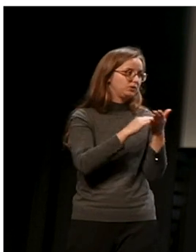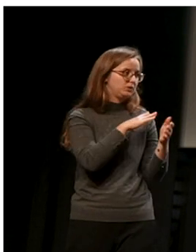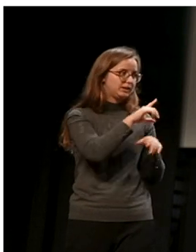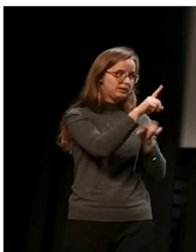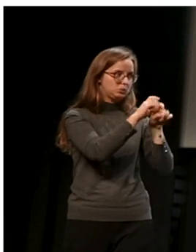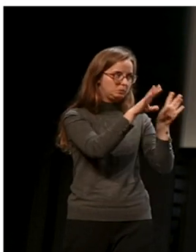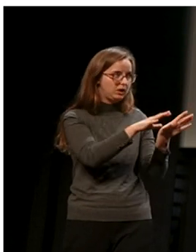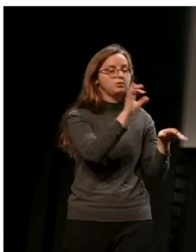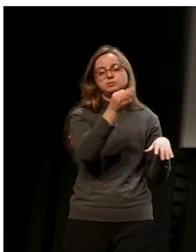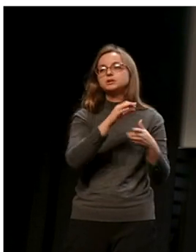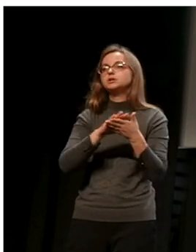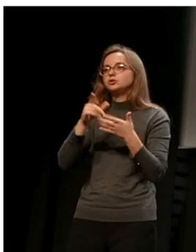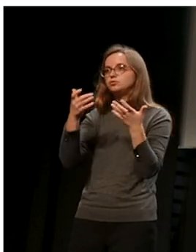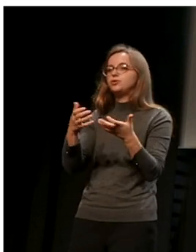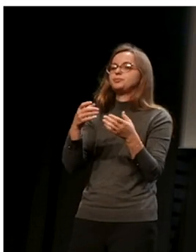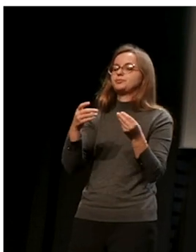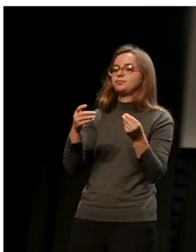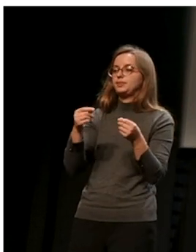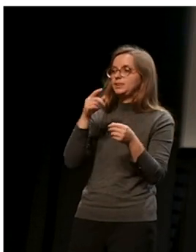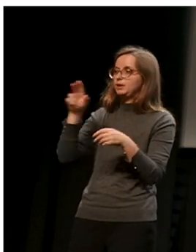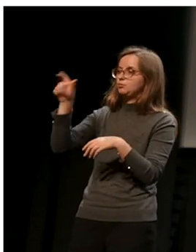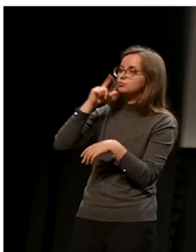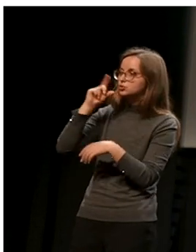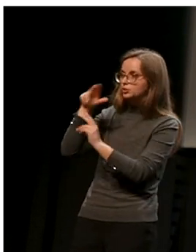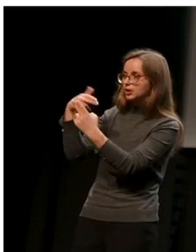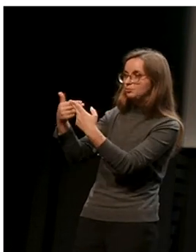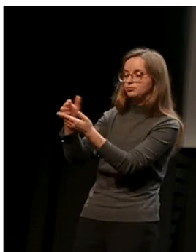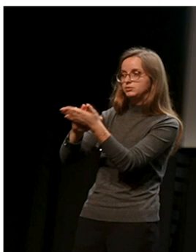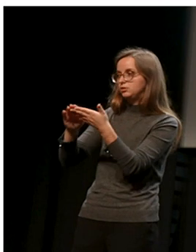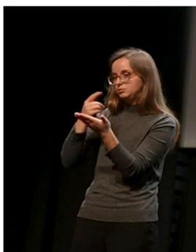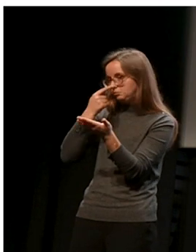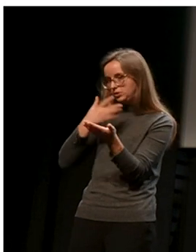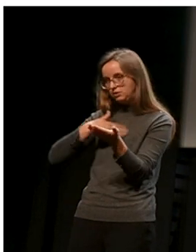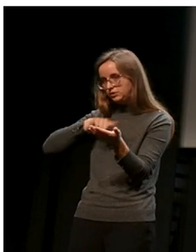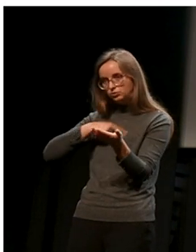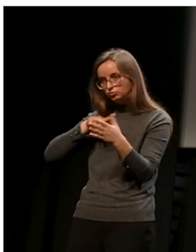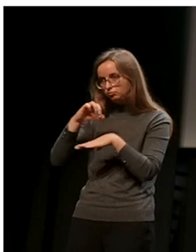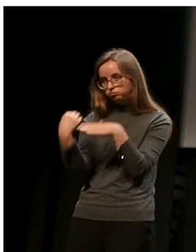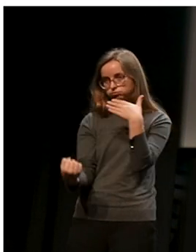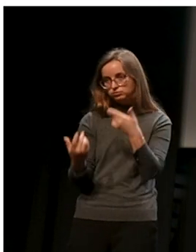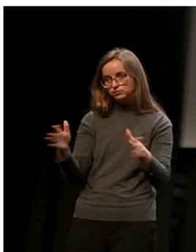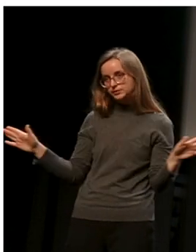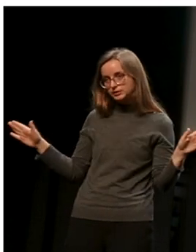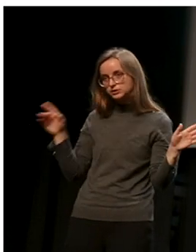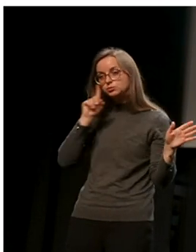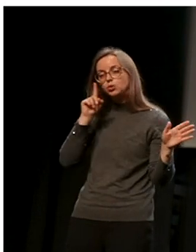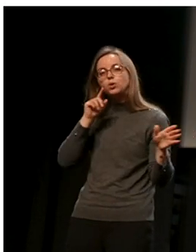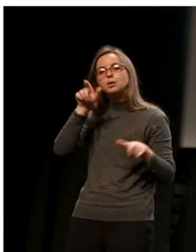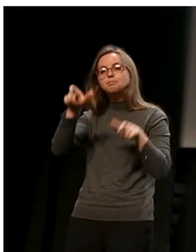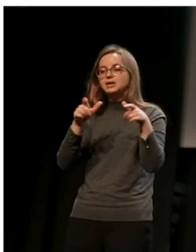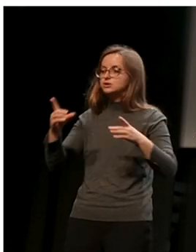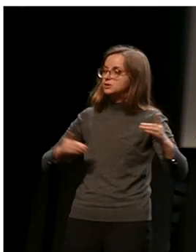Je crois que je limite surtout pas, et quand je disais tout à l'heure pour répondre au monsieur, je pense qu'on a perdu, parce que des gens compétents, des bons directeurs